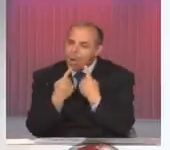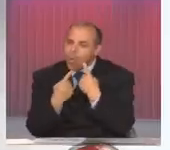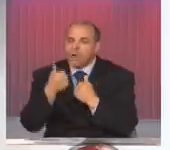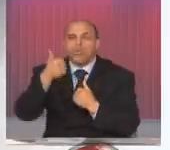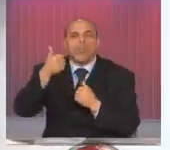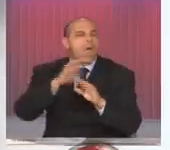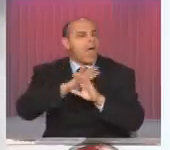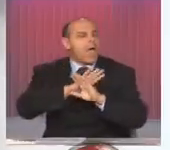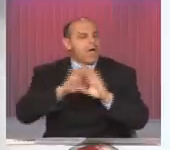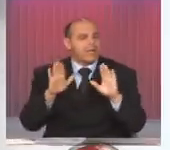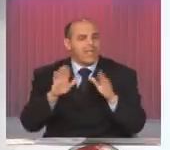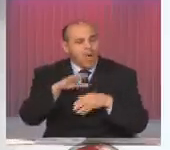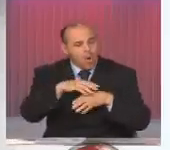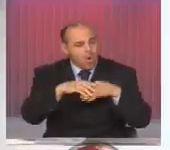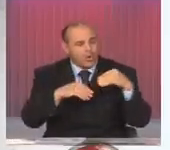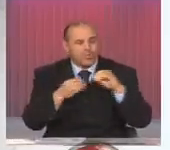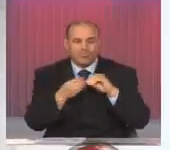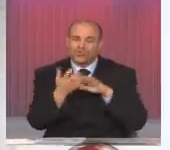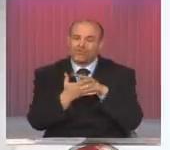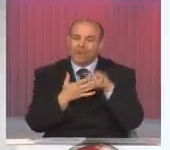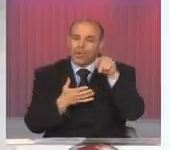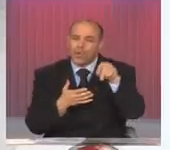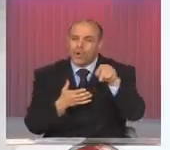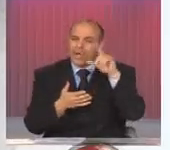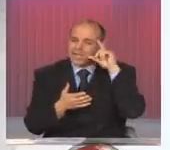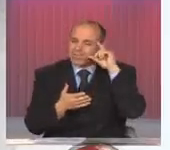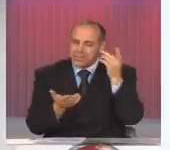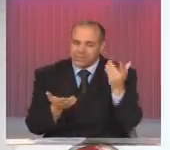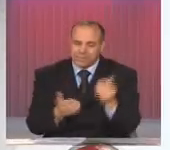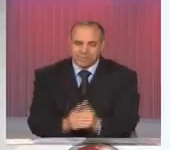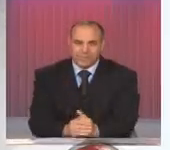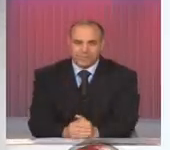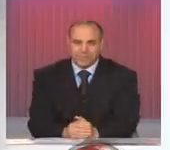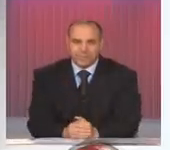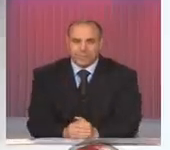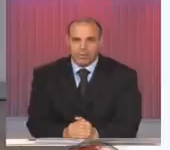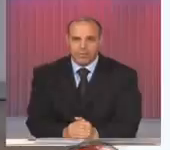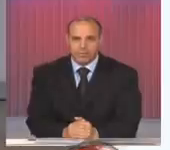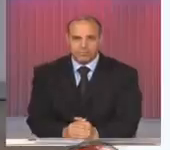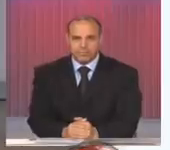السبيل الوحيد للخروج من الأزمة التي تعاني منها البلاد.